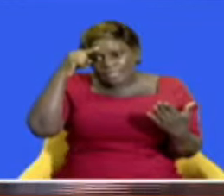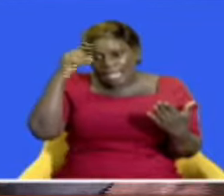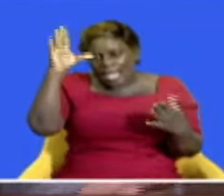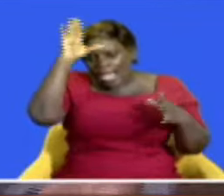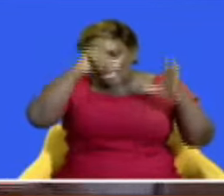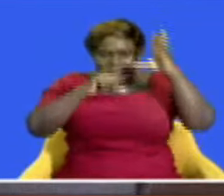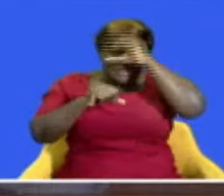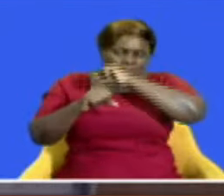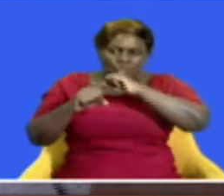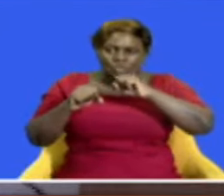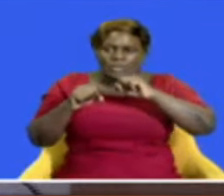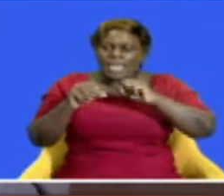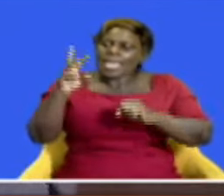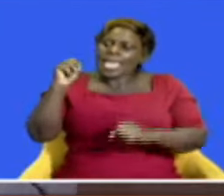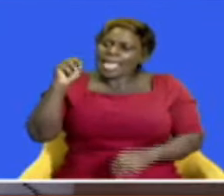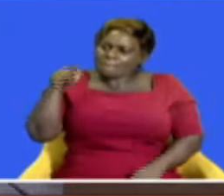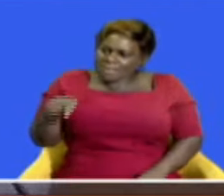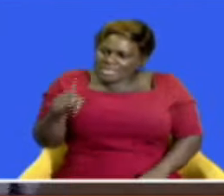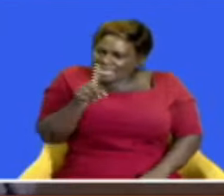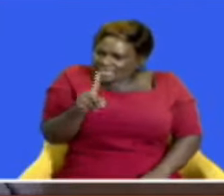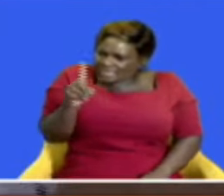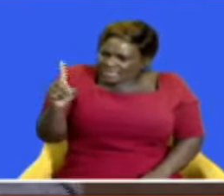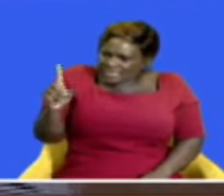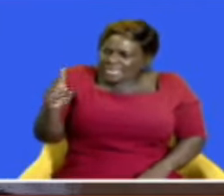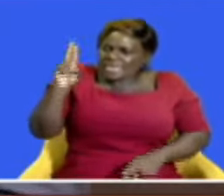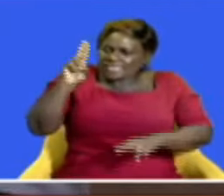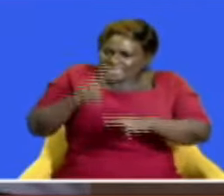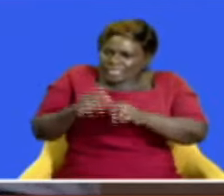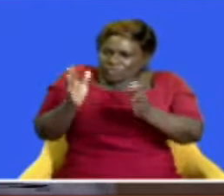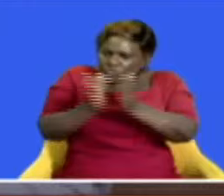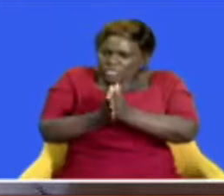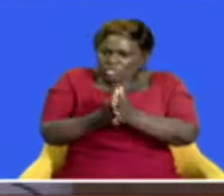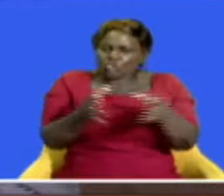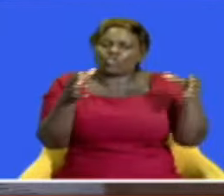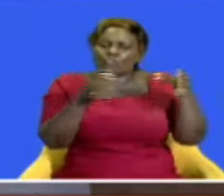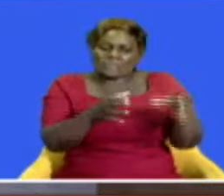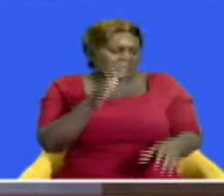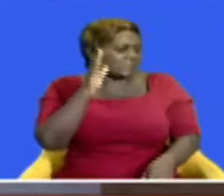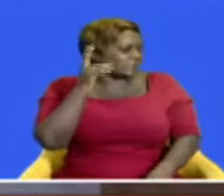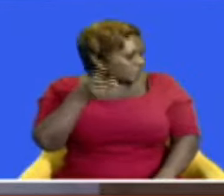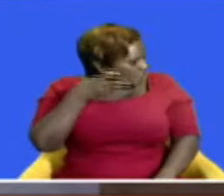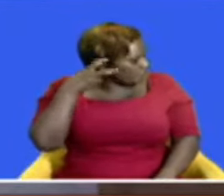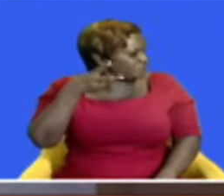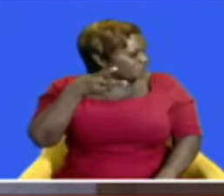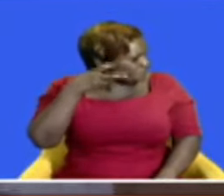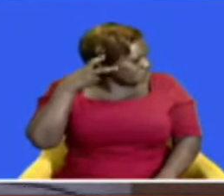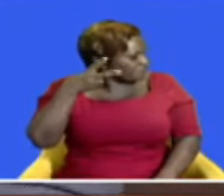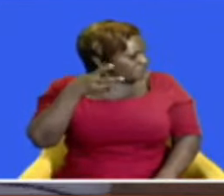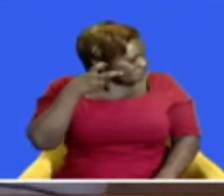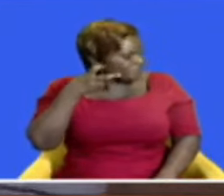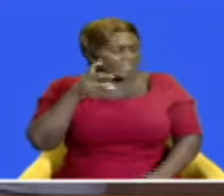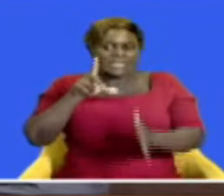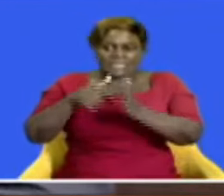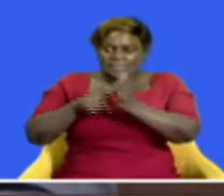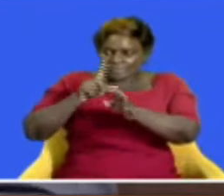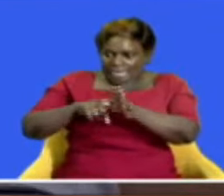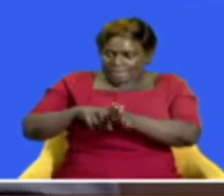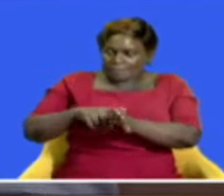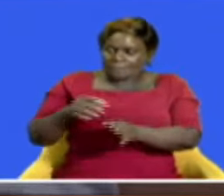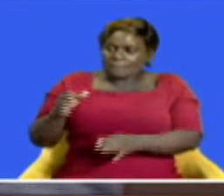assumption inafanywa kwamba mbunge, kila mbunge anaketi na watu wake. Anasikiliza watu wake wanamweleza nini. Kwa hivyo